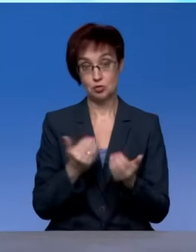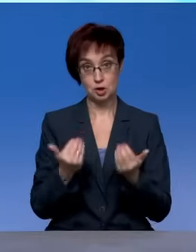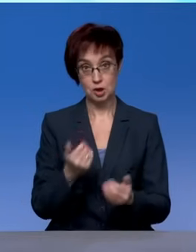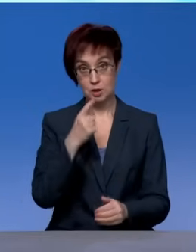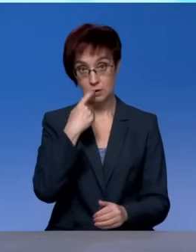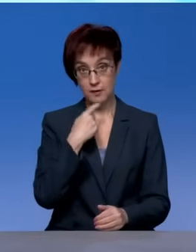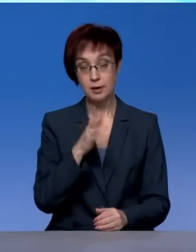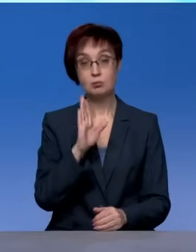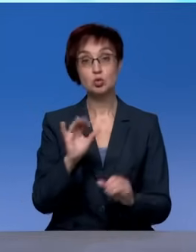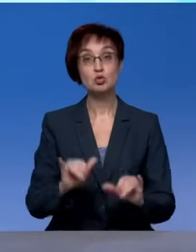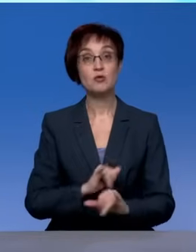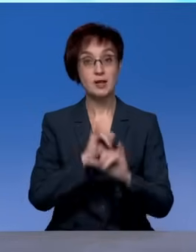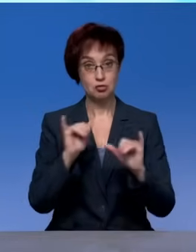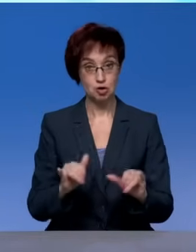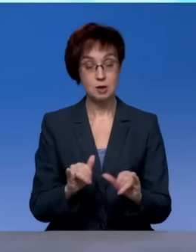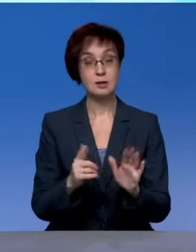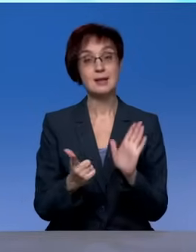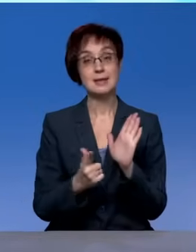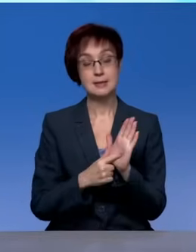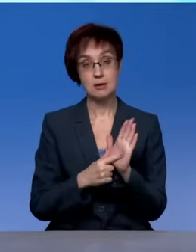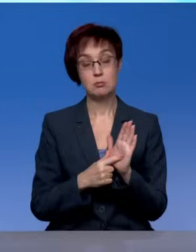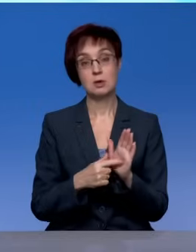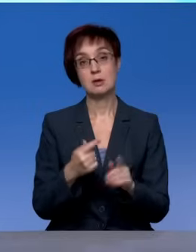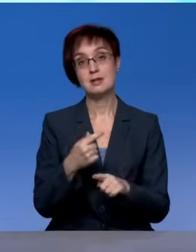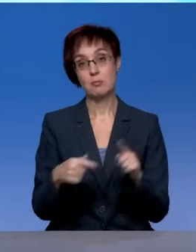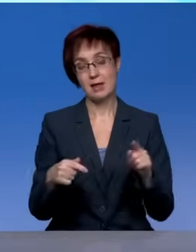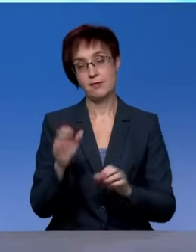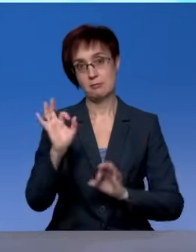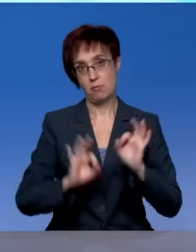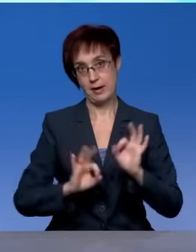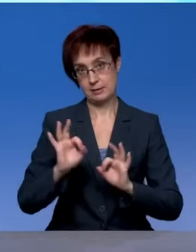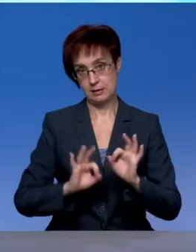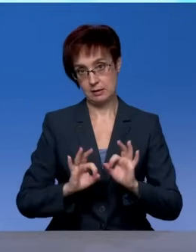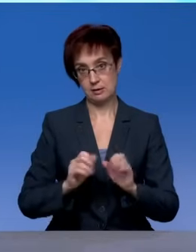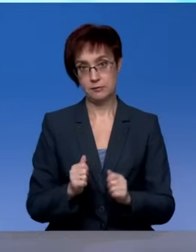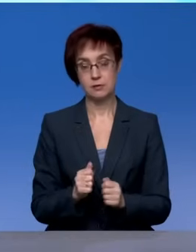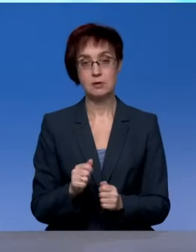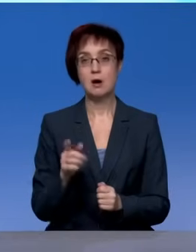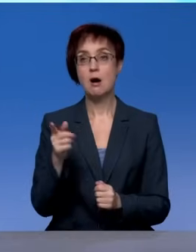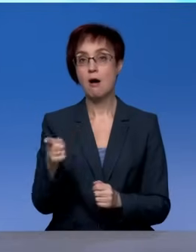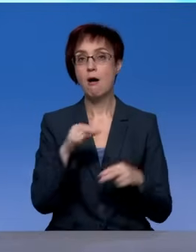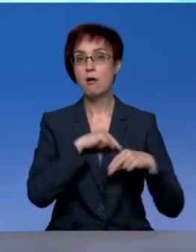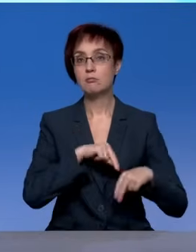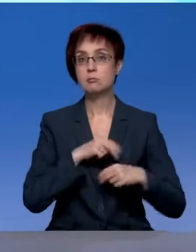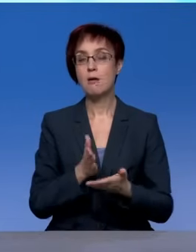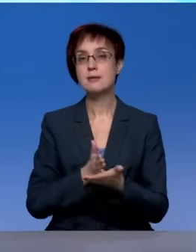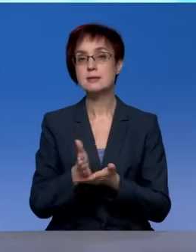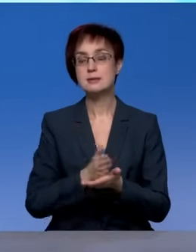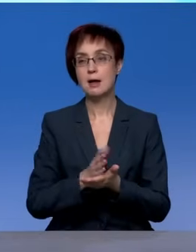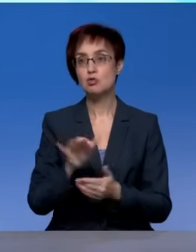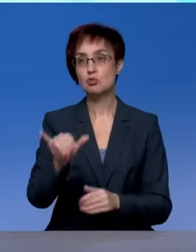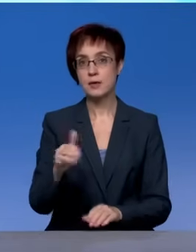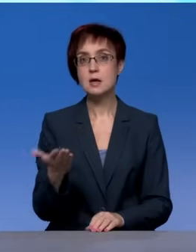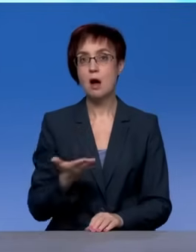увеличение пенсии на 7,5%. Людмила, а стаж какой у вас? Почему такая пенсия? Ну, стаж